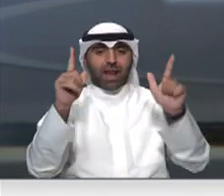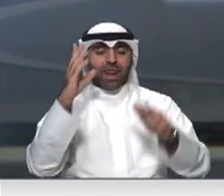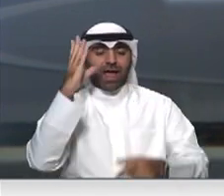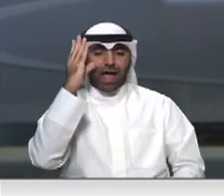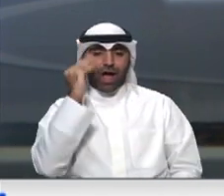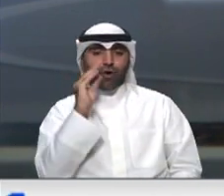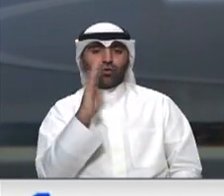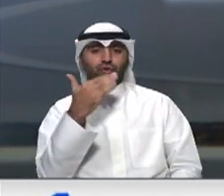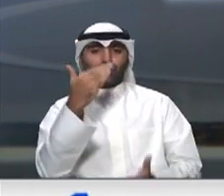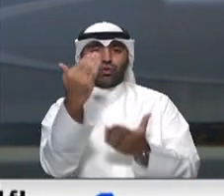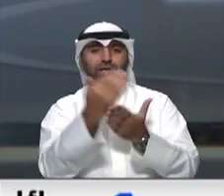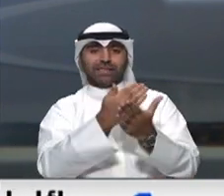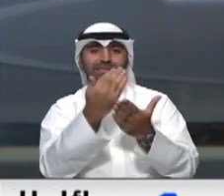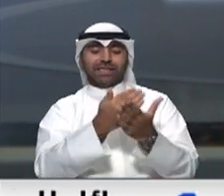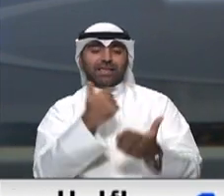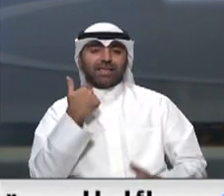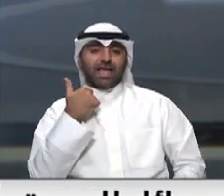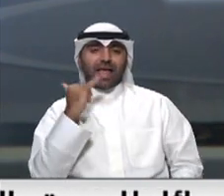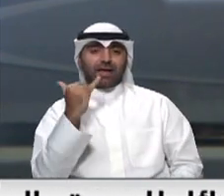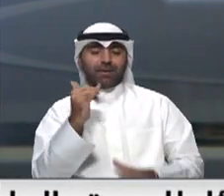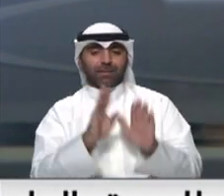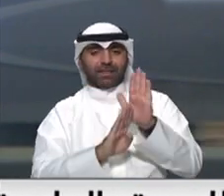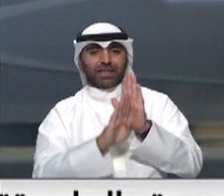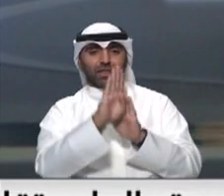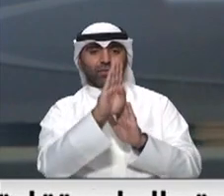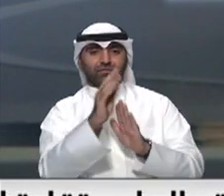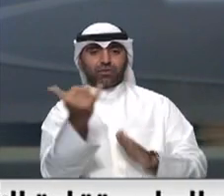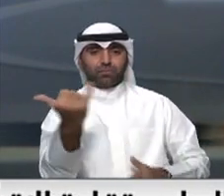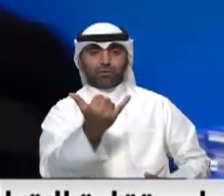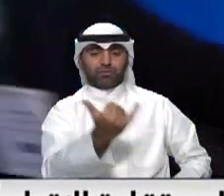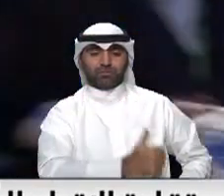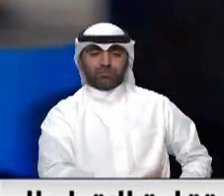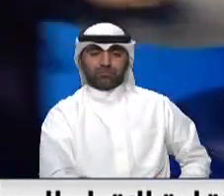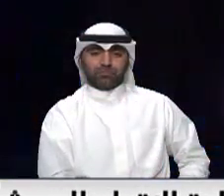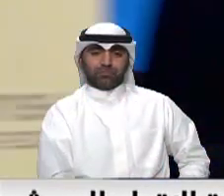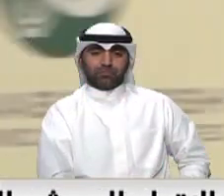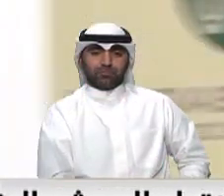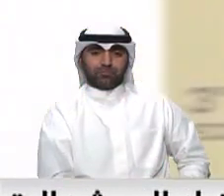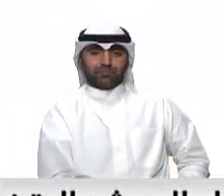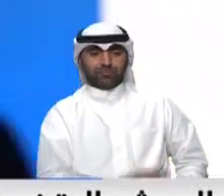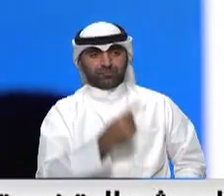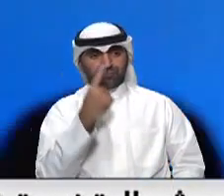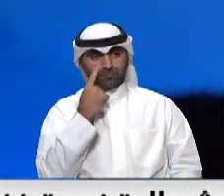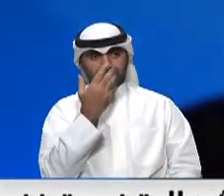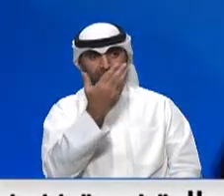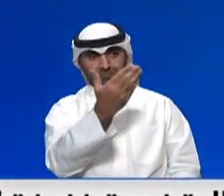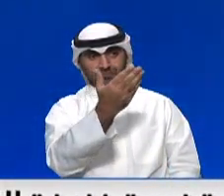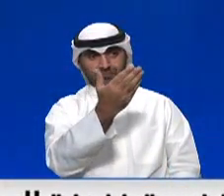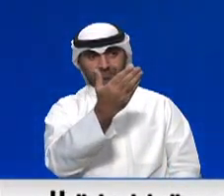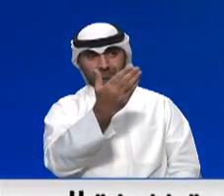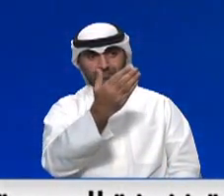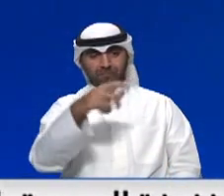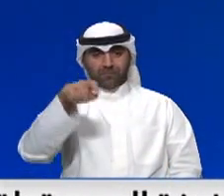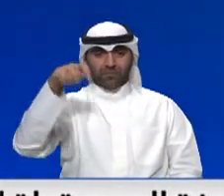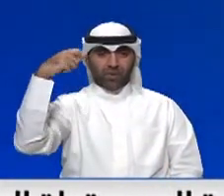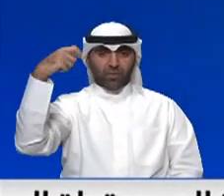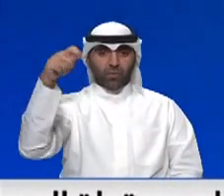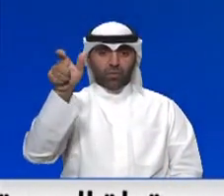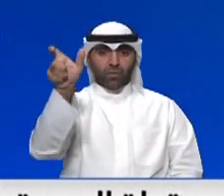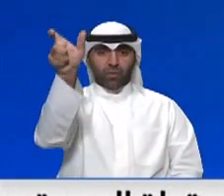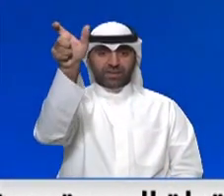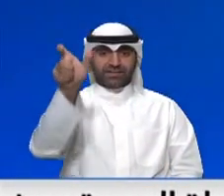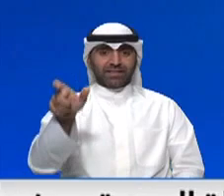قوات الاحتلال الاسرائيلي في غزه اشاد وزير الدوله البريطاني الشرق